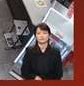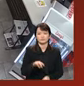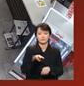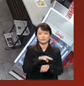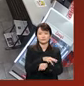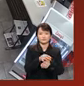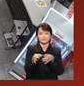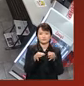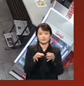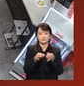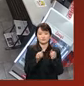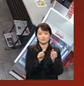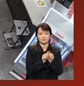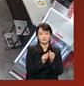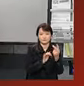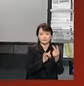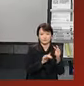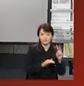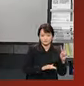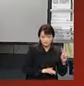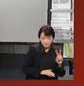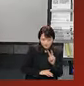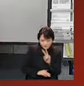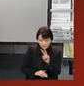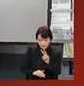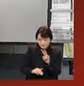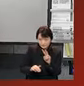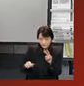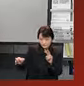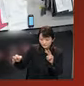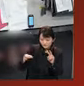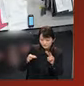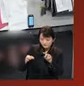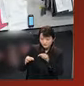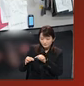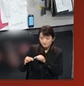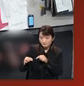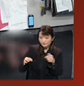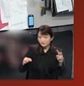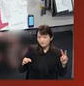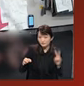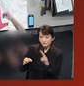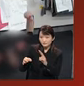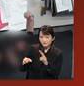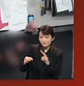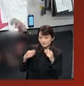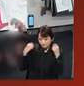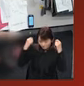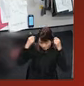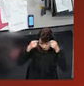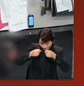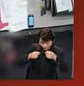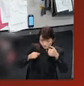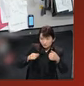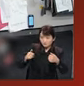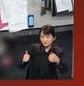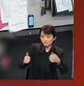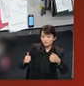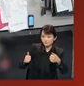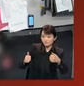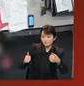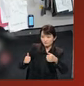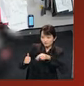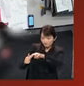네, 편의점에 두 남성이 들어옵니다. 곧바로 계산대로 향하는데요. 그런데 무슨 일인지 후드티를 입은 남성이 계산대